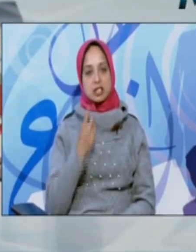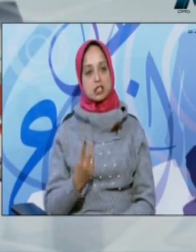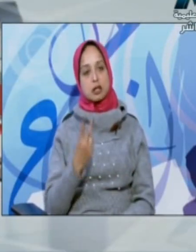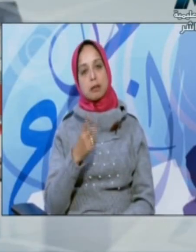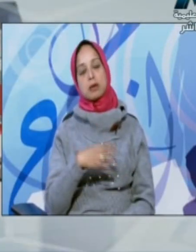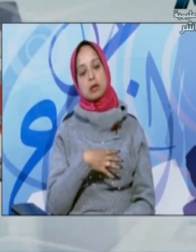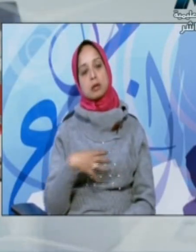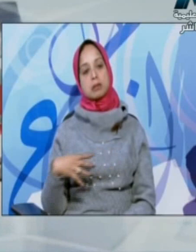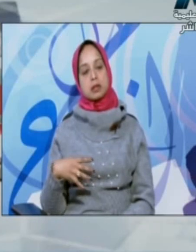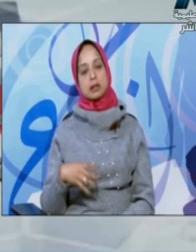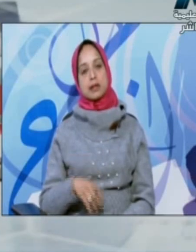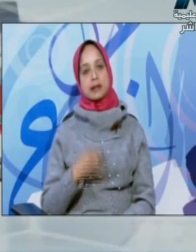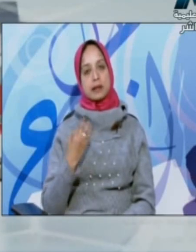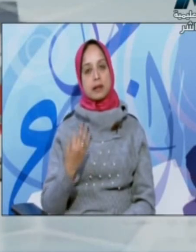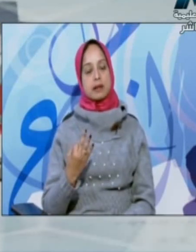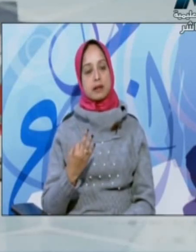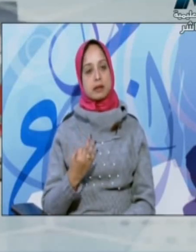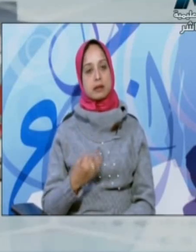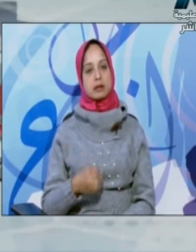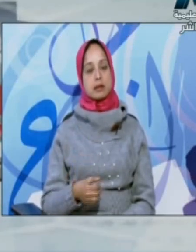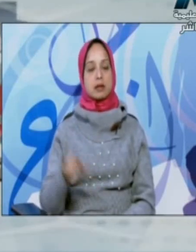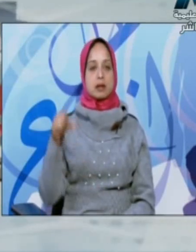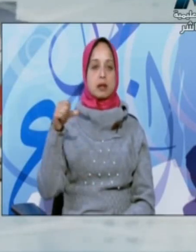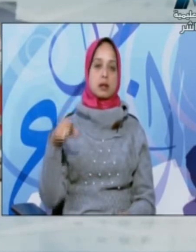3، هزيمة